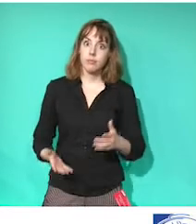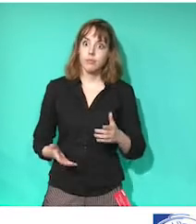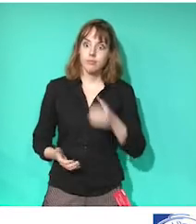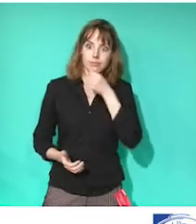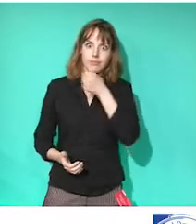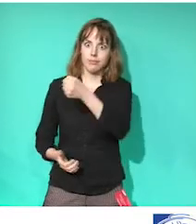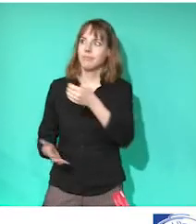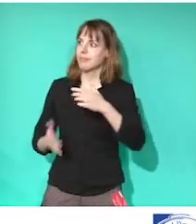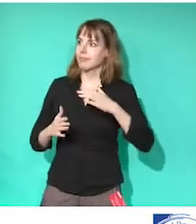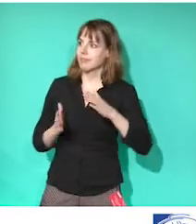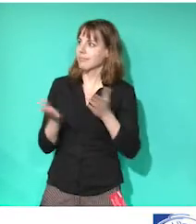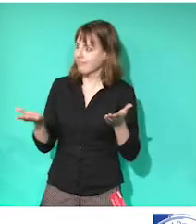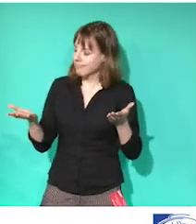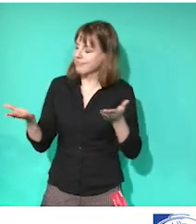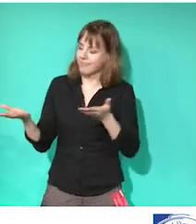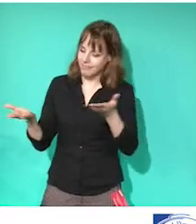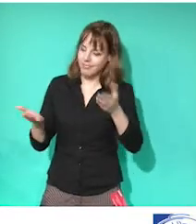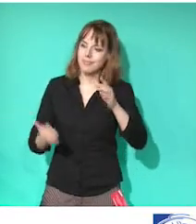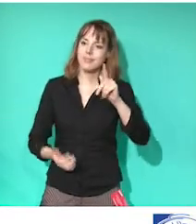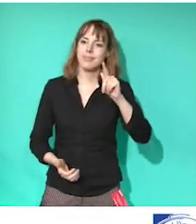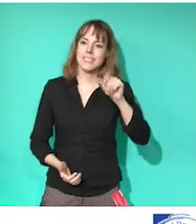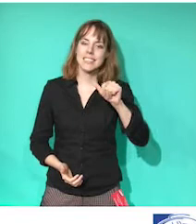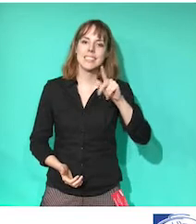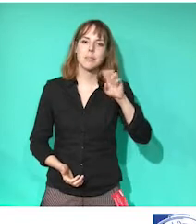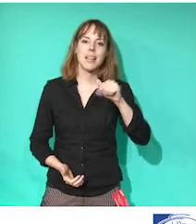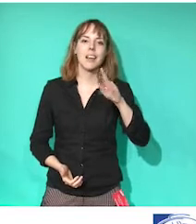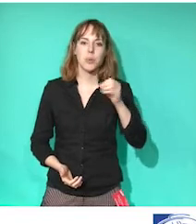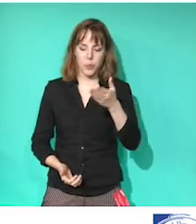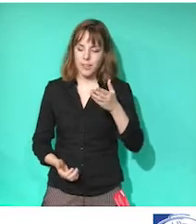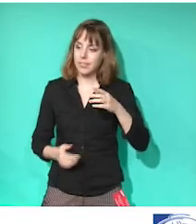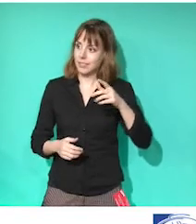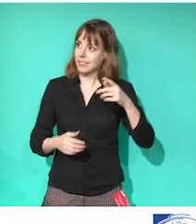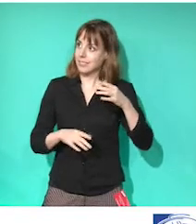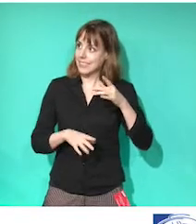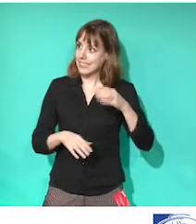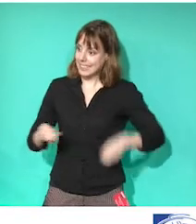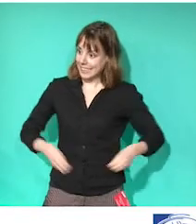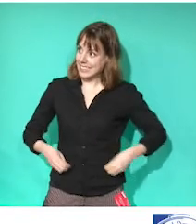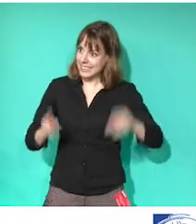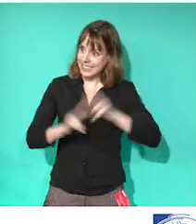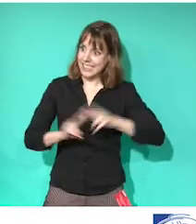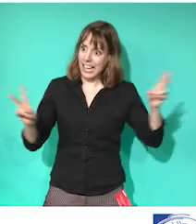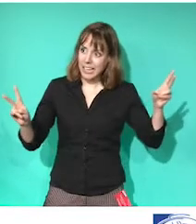À vous, chère Annie Gilberto. Donc, vous allez nous parler. Vous êtes directrice générale du CNIF.